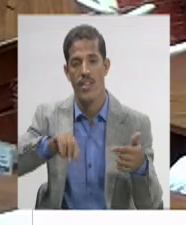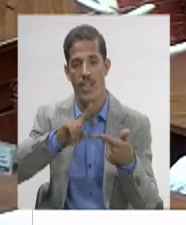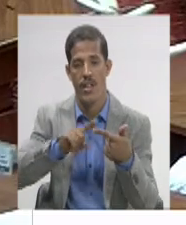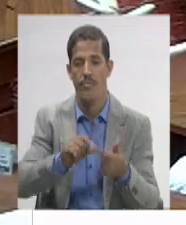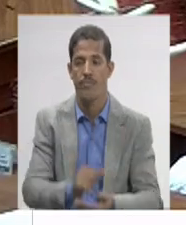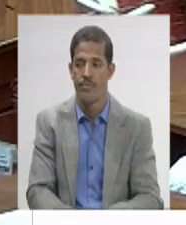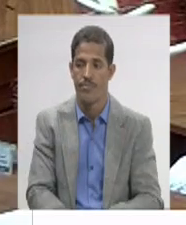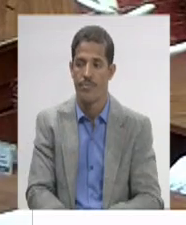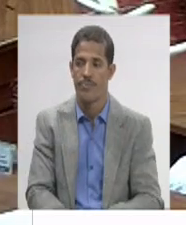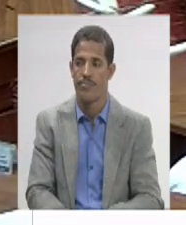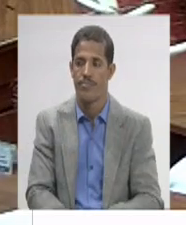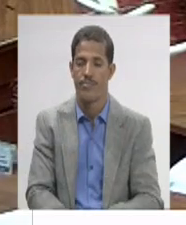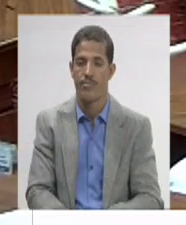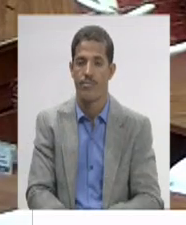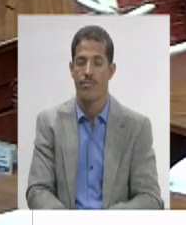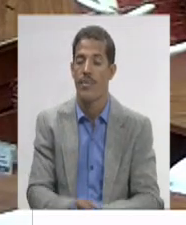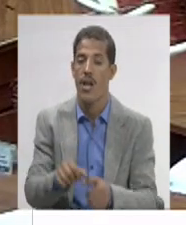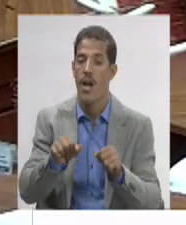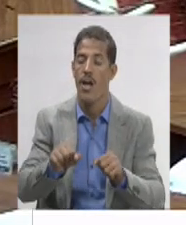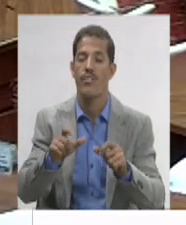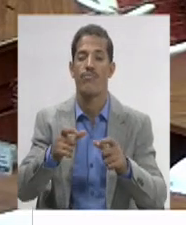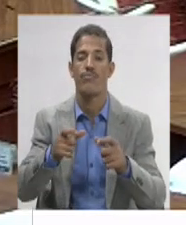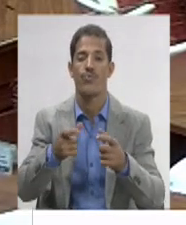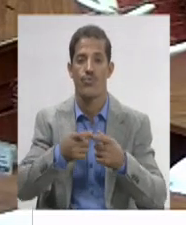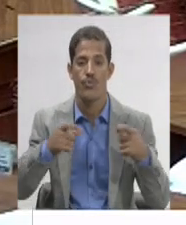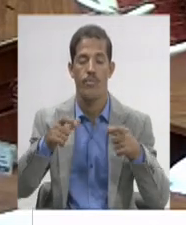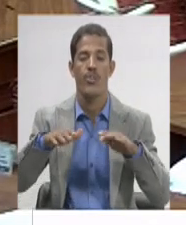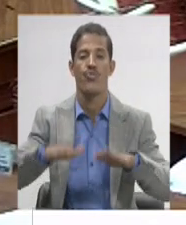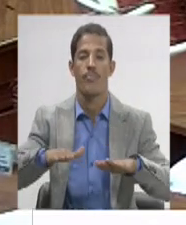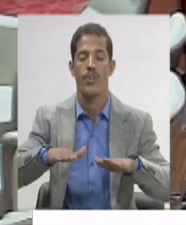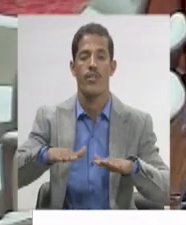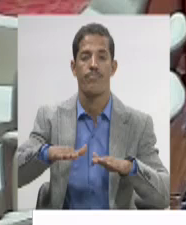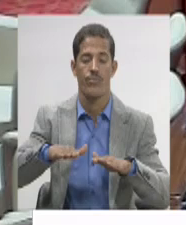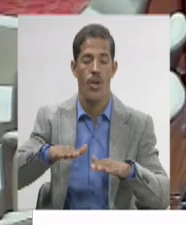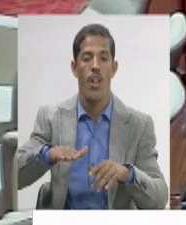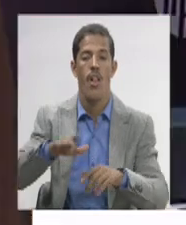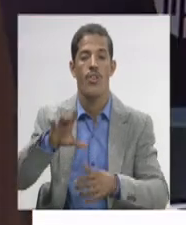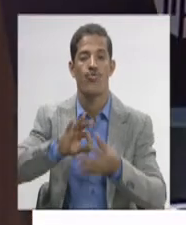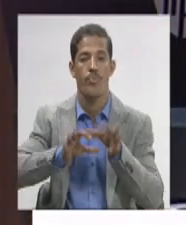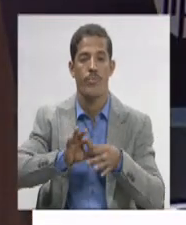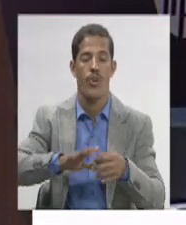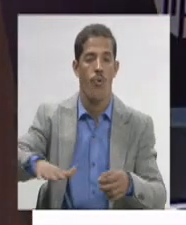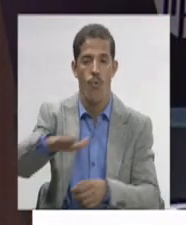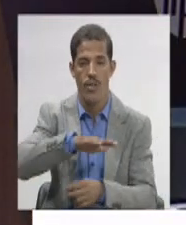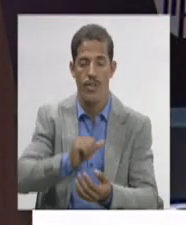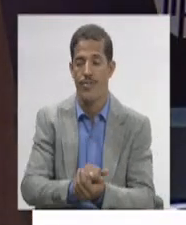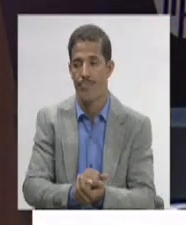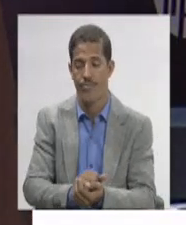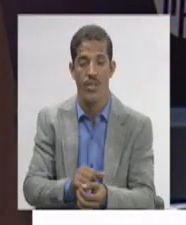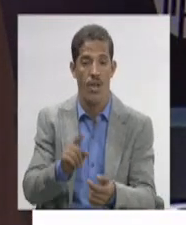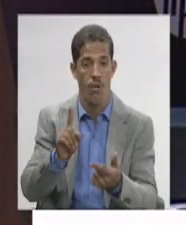وكاله خصصت هذه الجلسه العلنيه للجمعيه الوطنيه برئاسه النائب احمد محمد محفوظ